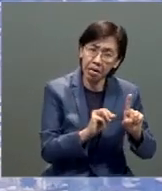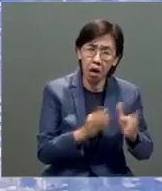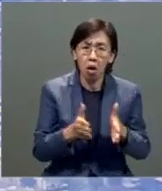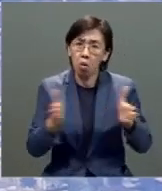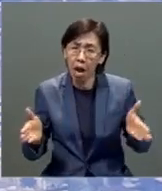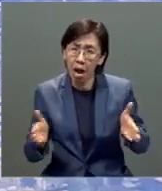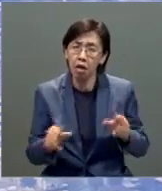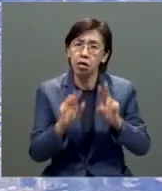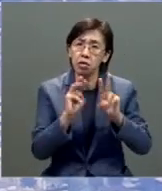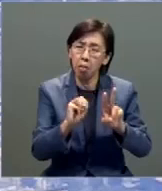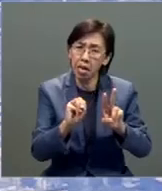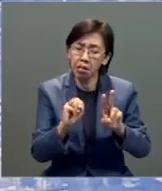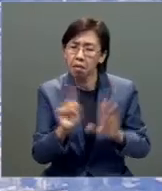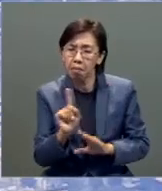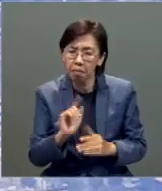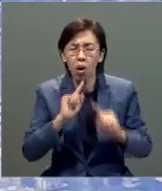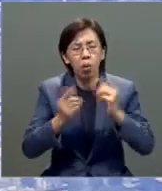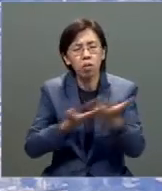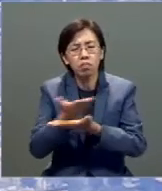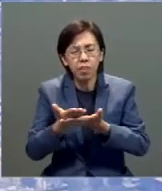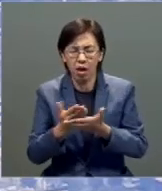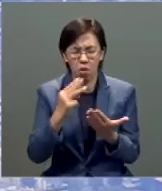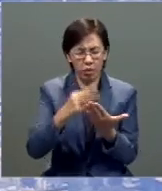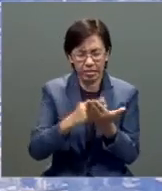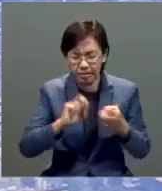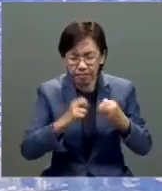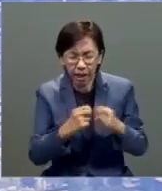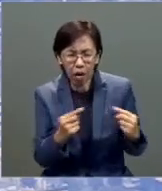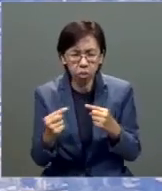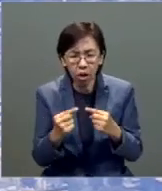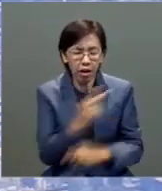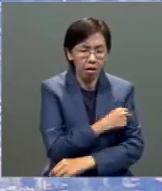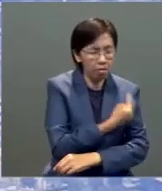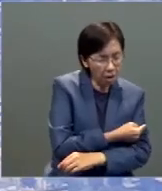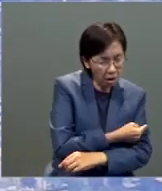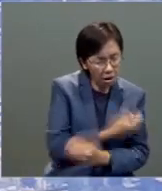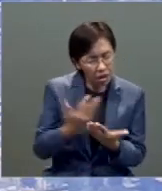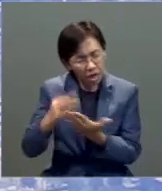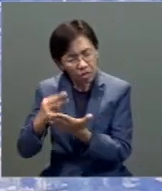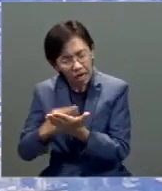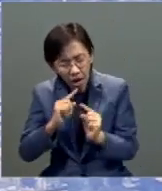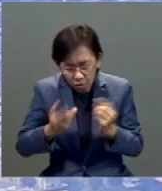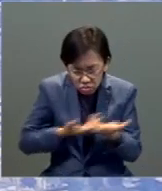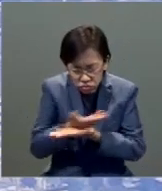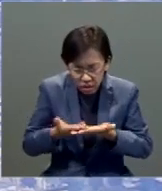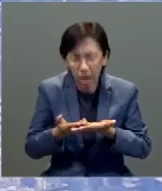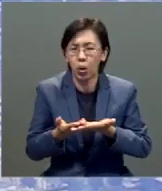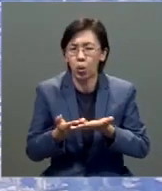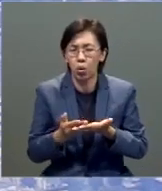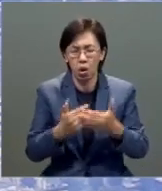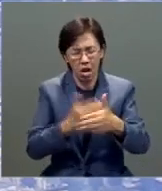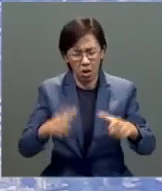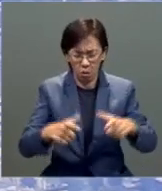ก็ยังมีข้อที่ถกเถียงในเชิงทางด้านวิชาการเอาเรื่องของทางด้านสาธารณสุขมาพูดคุยกันนะครับเอาเรื่องของ